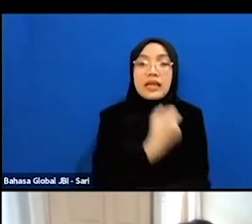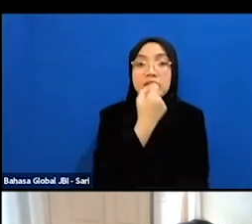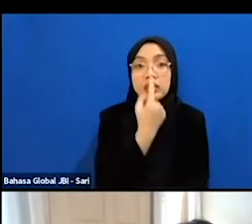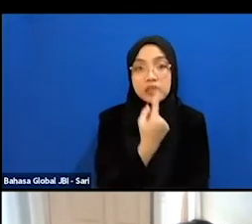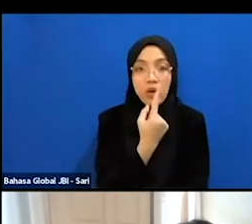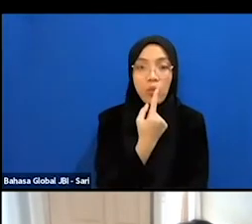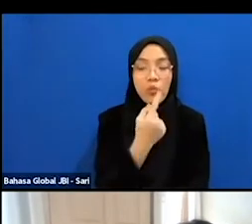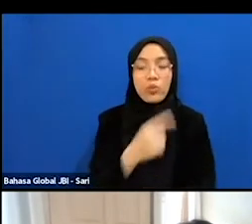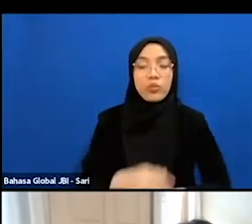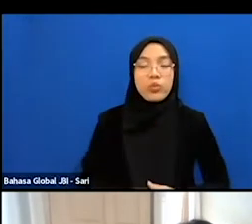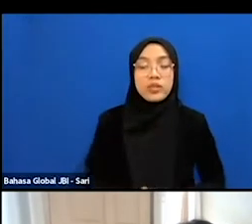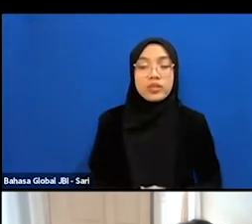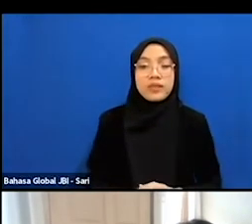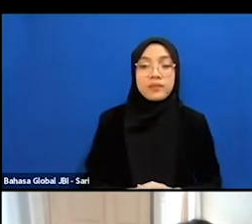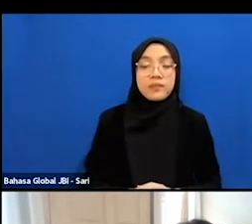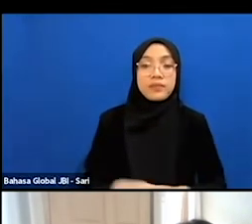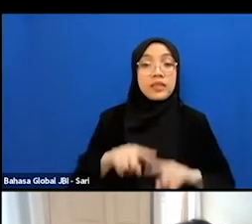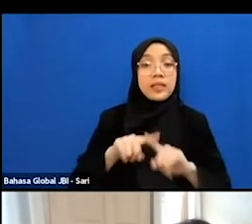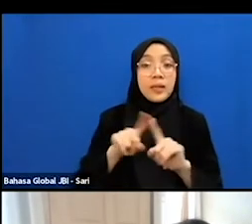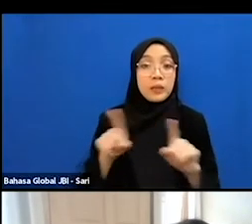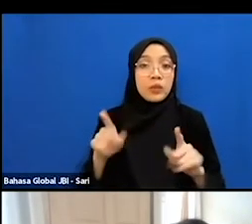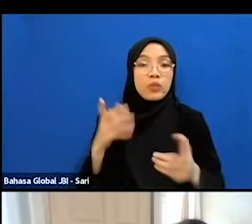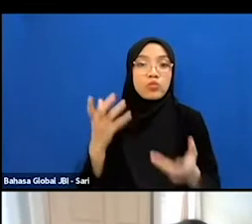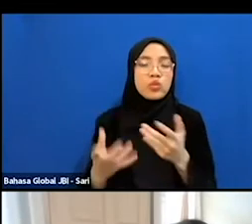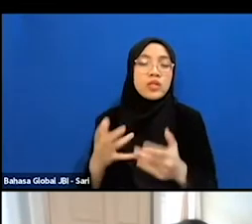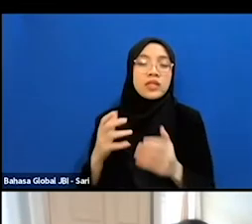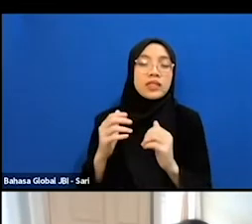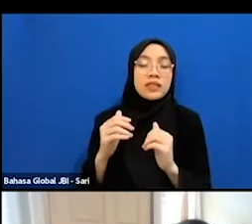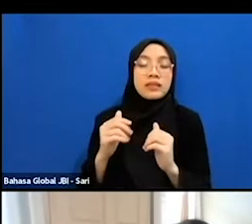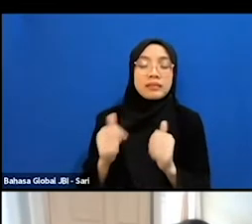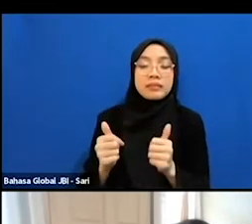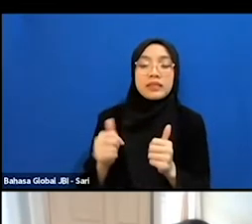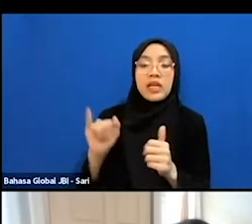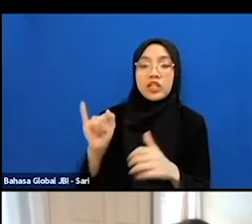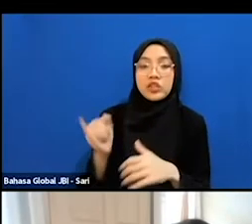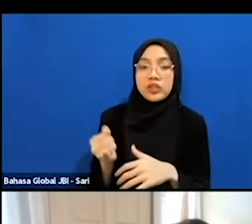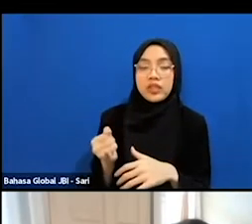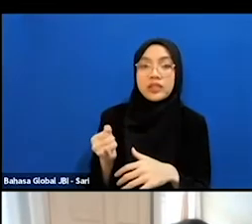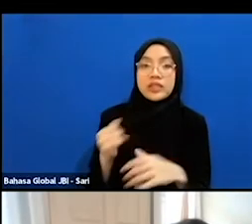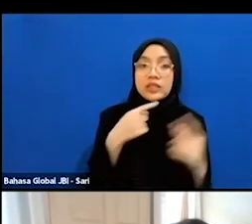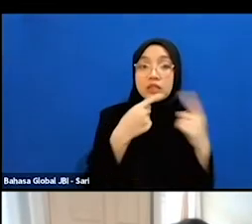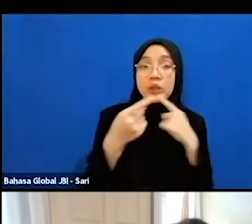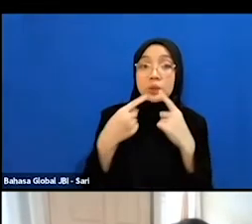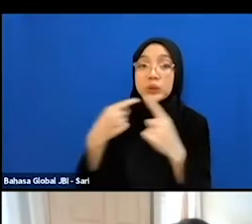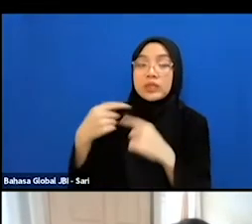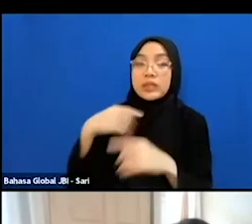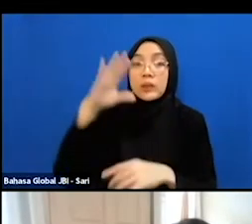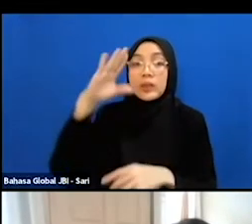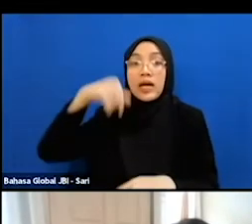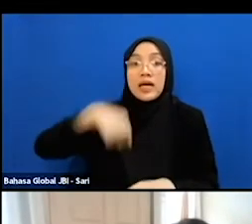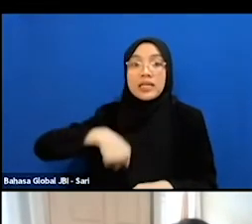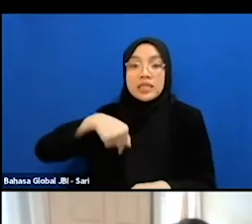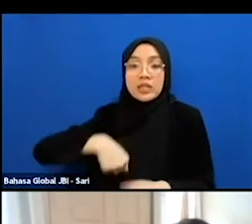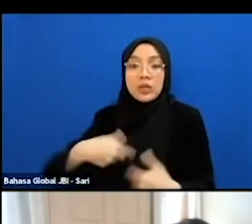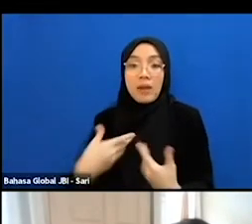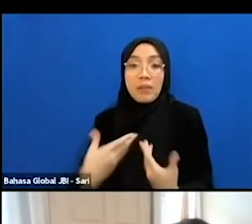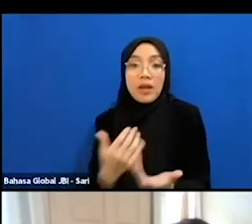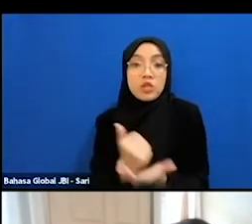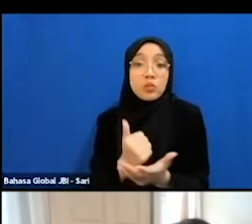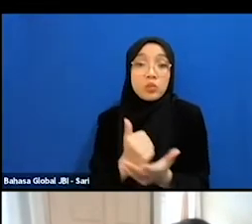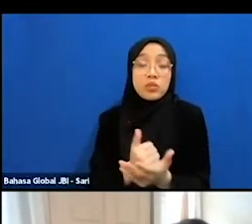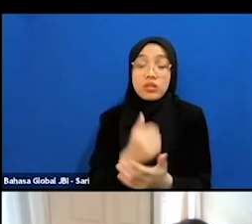er cuman yang menjadi eh diskusi kita hari ini juga adalah Apakah